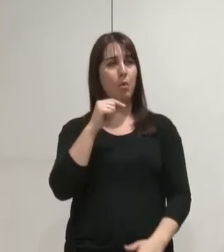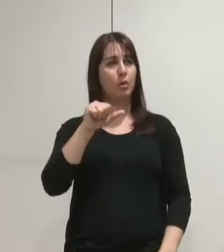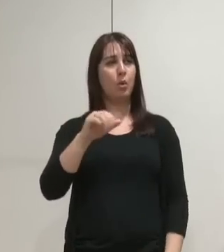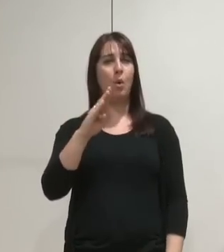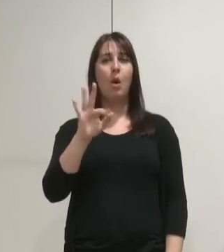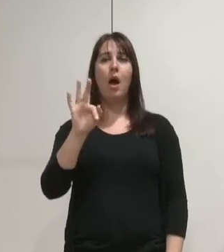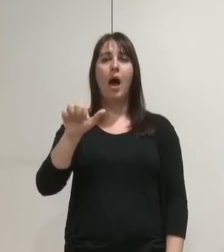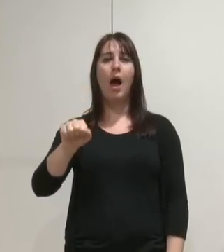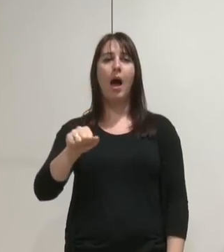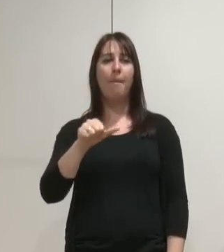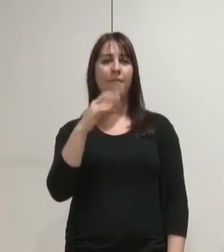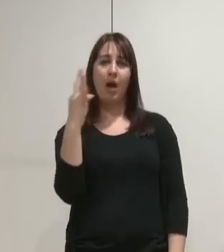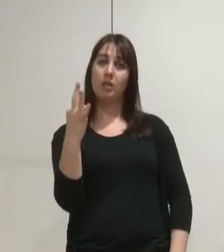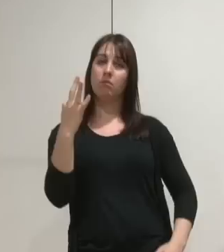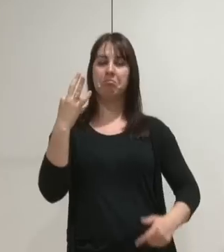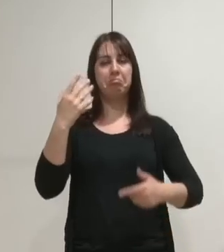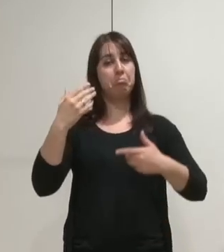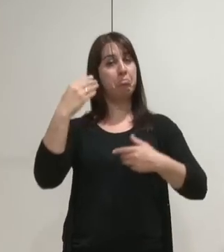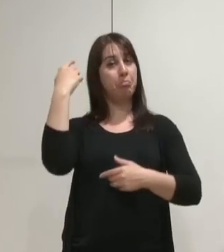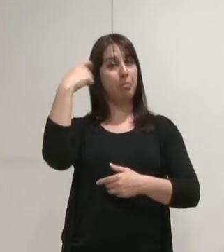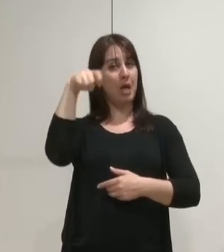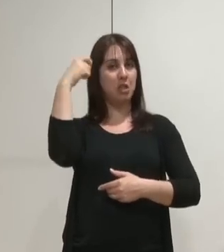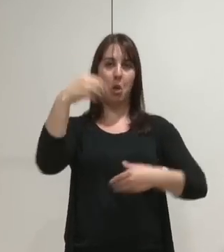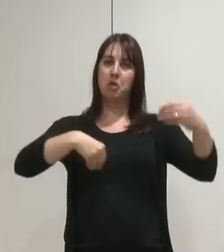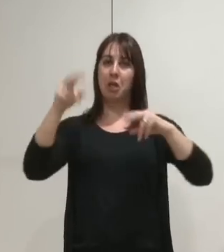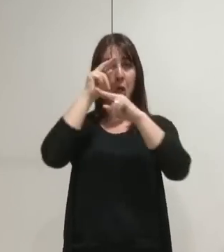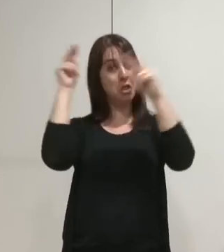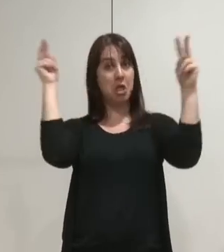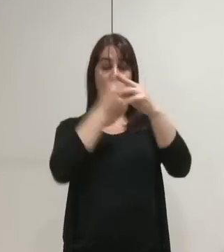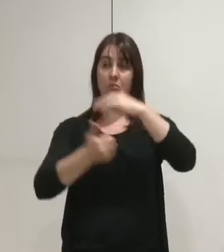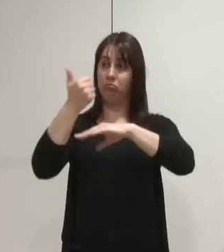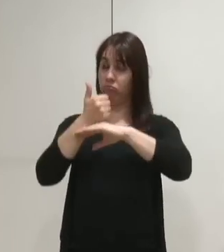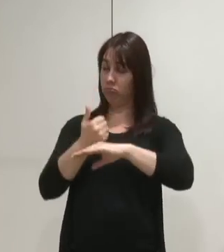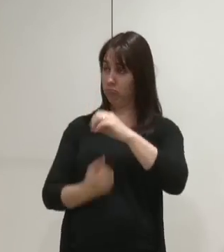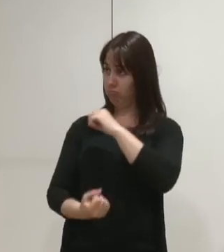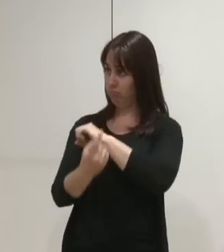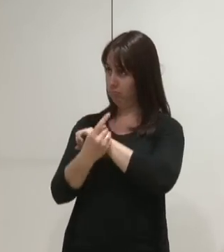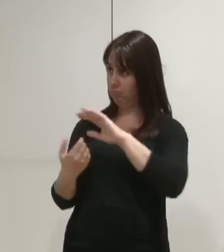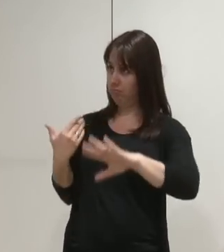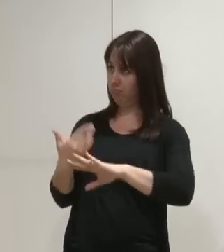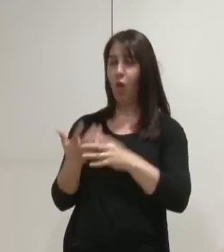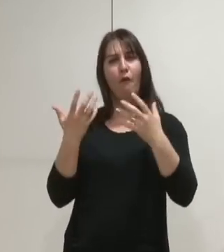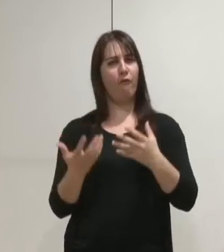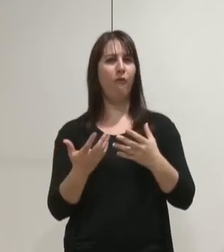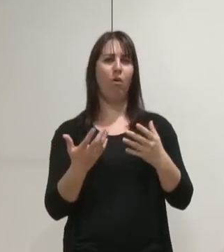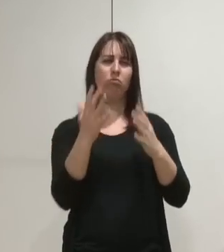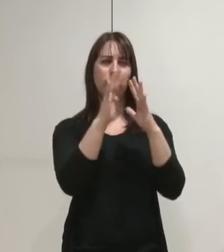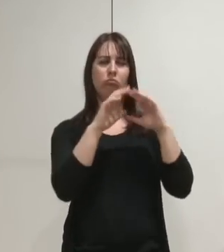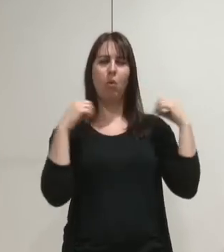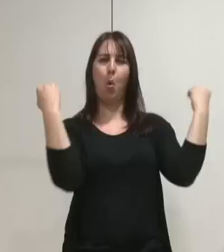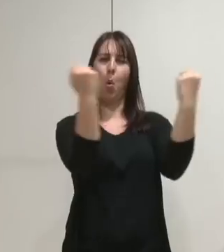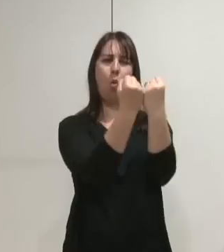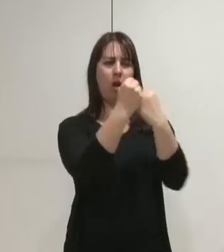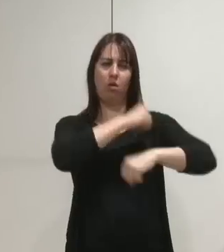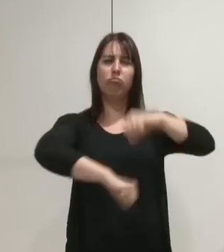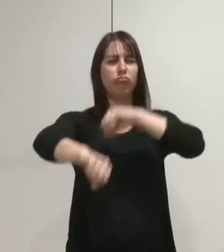hfast président directeur général ce qui est un peu nouveau se veux organisateur de congrès et avec